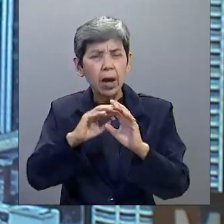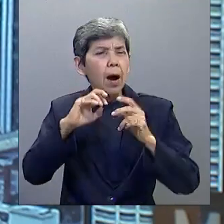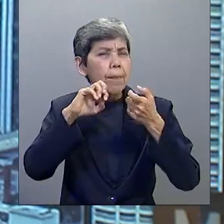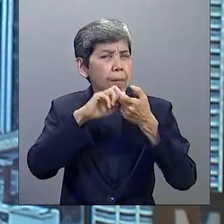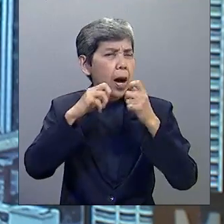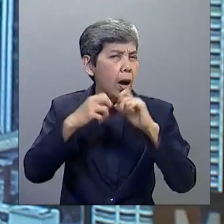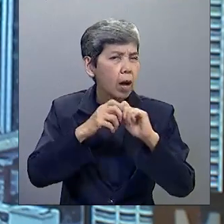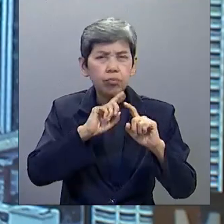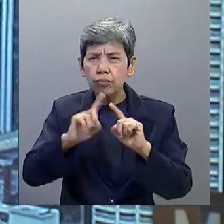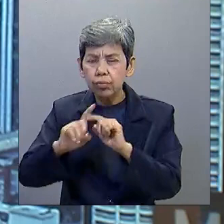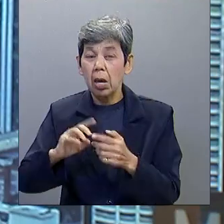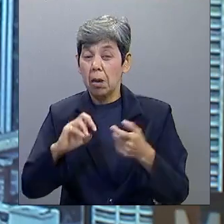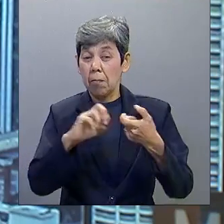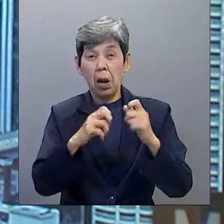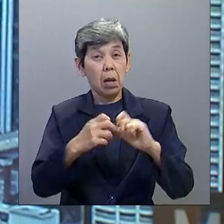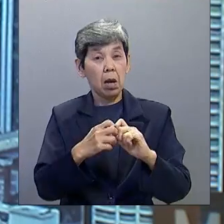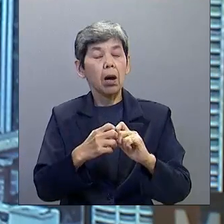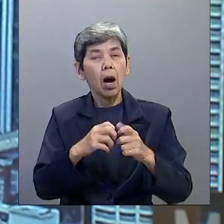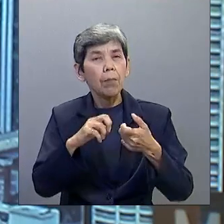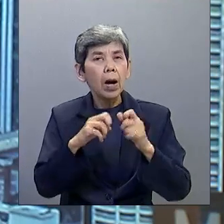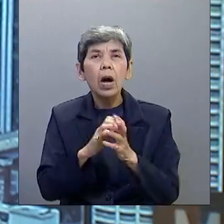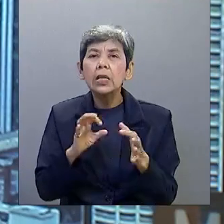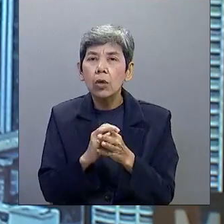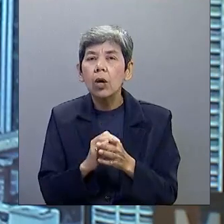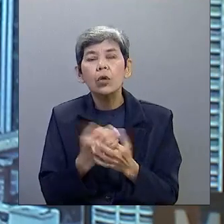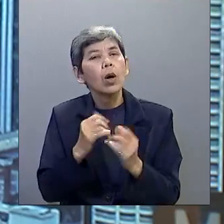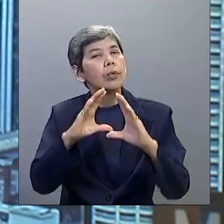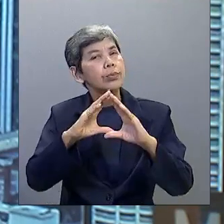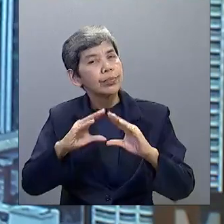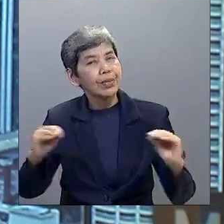ะไรจะเกิดขึ้นปัญหาต่างๆที่จะเกิดขึ้นมาตามมาก็จะลดน้อยลงนั่นเองนะคะ